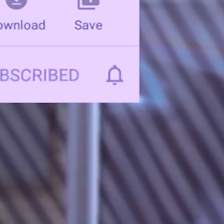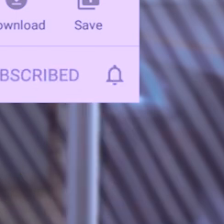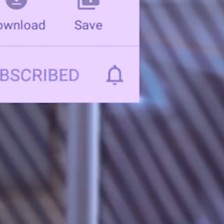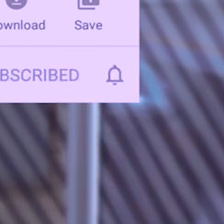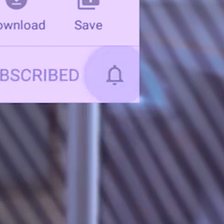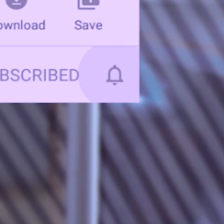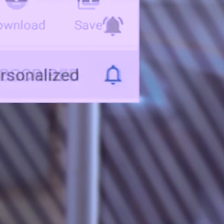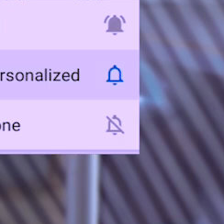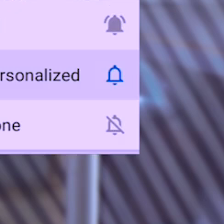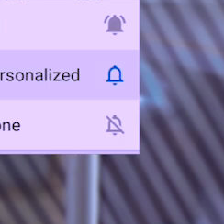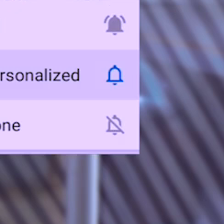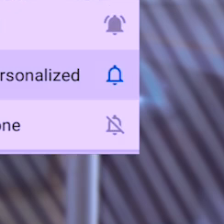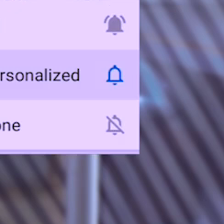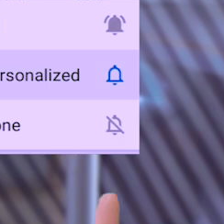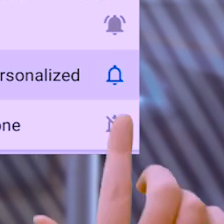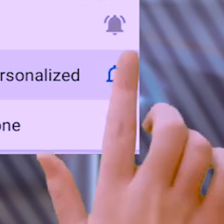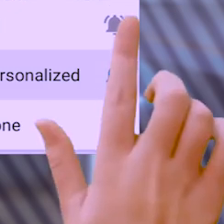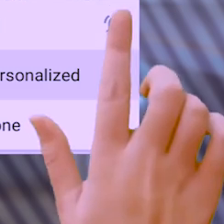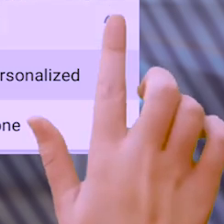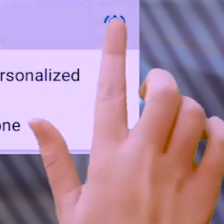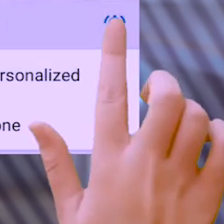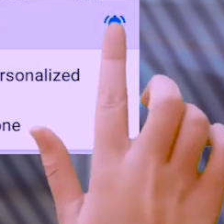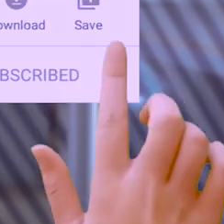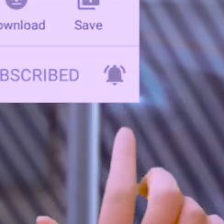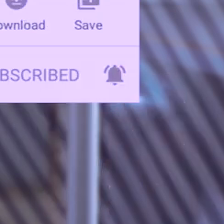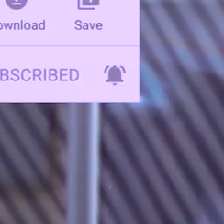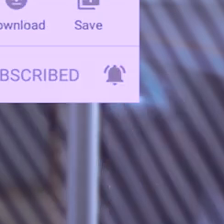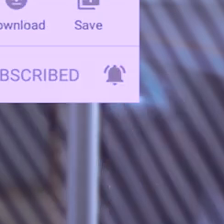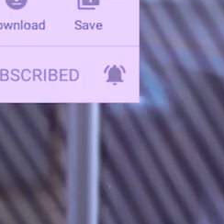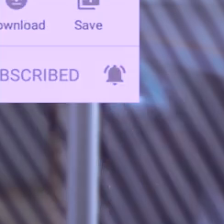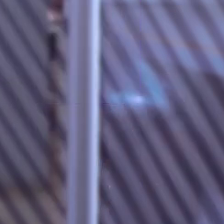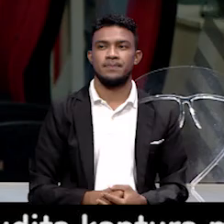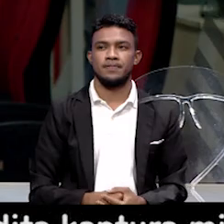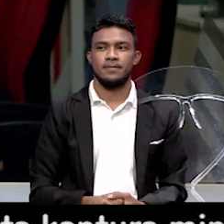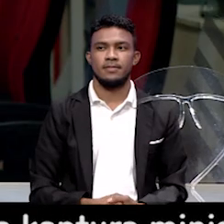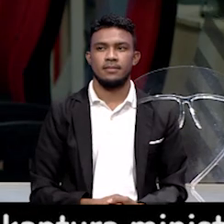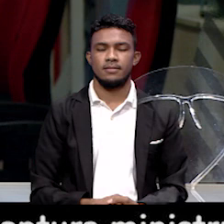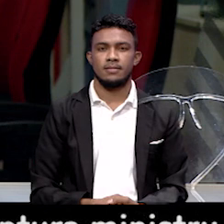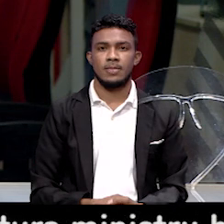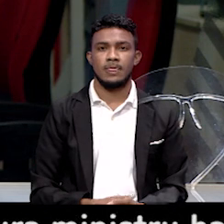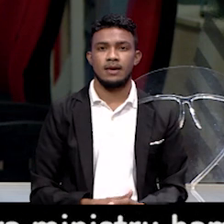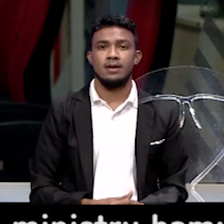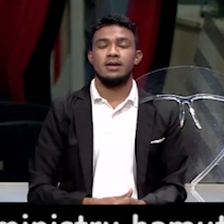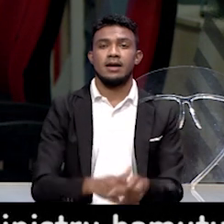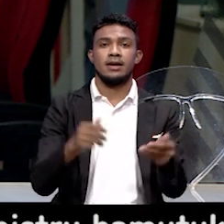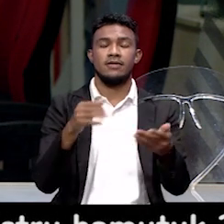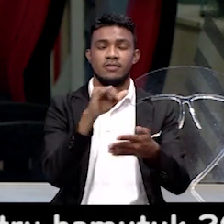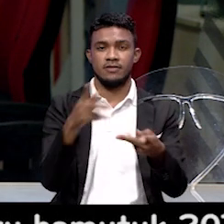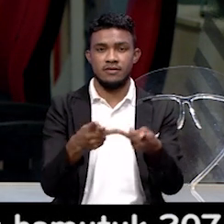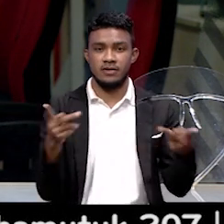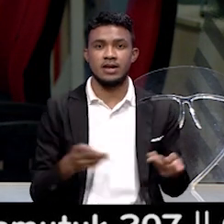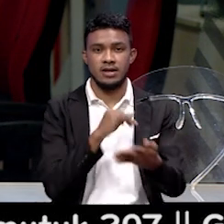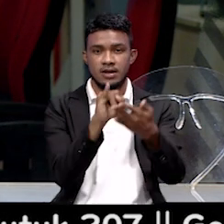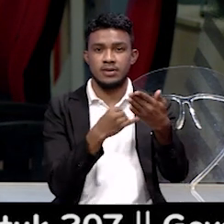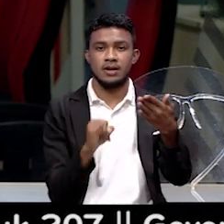no hanejan botón notificación a turné la bella la con información fon husiami. Artemori celori Ministério de